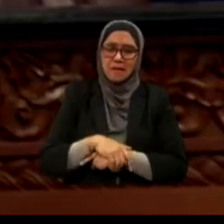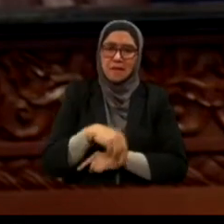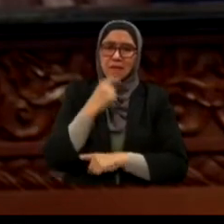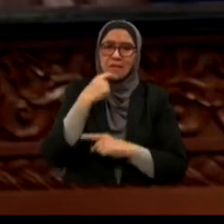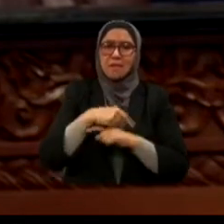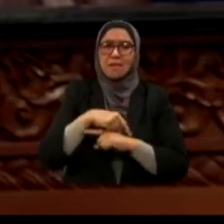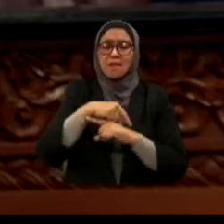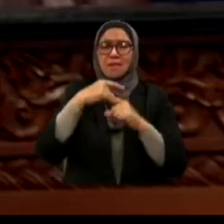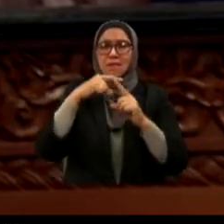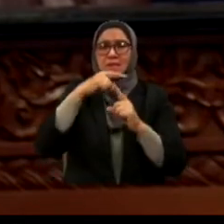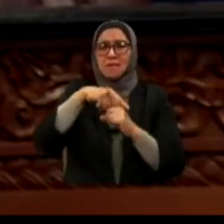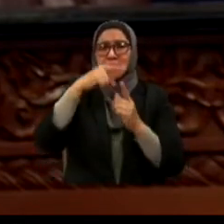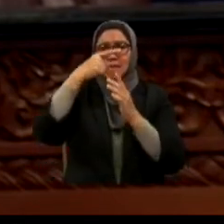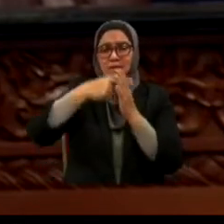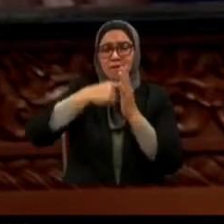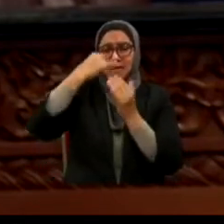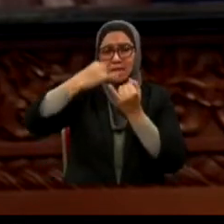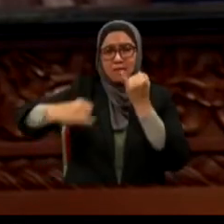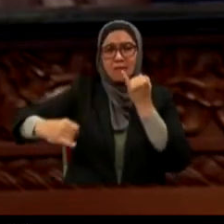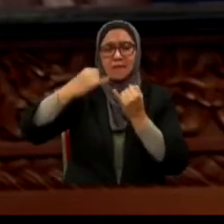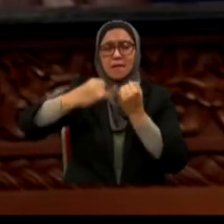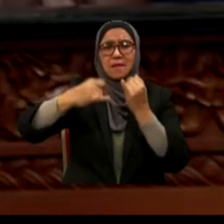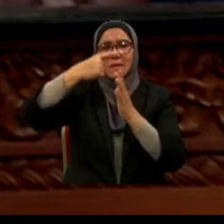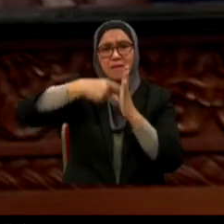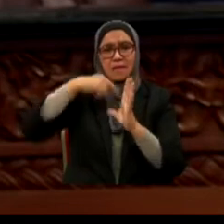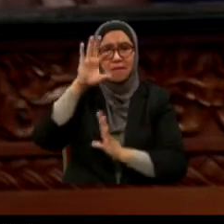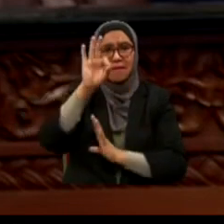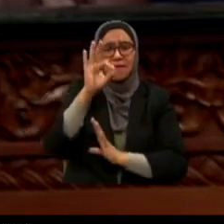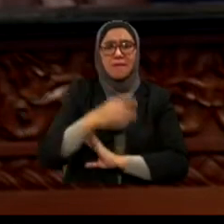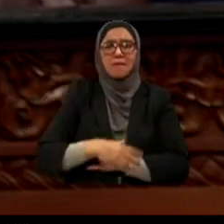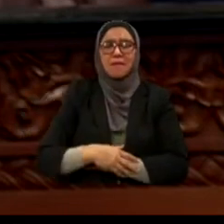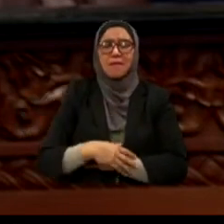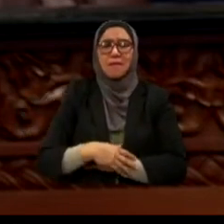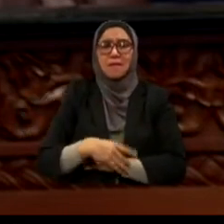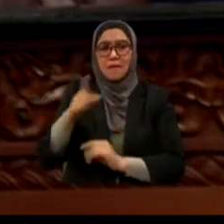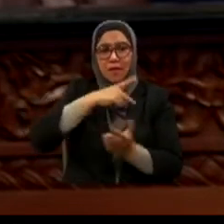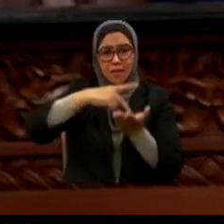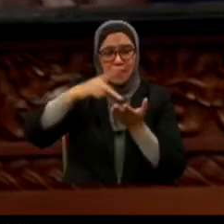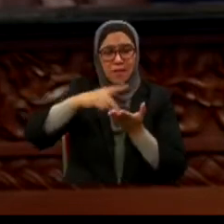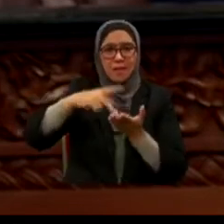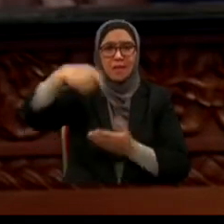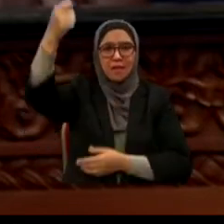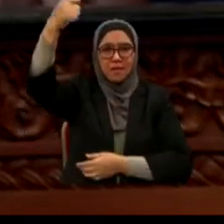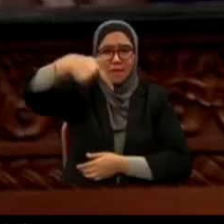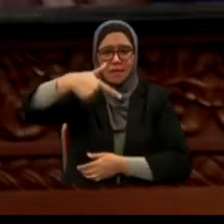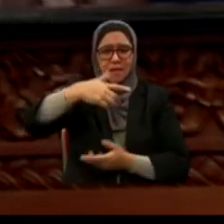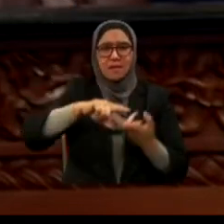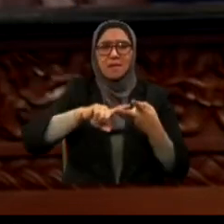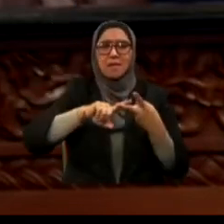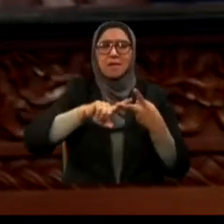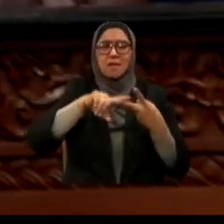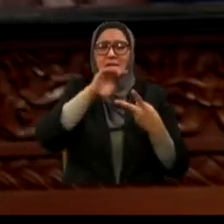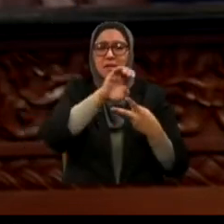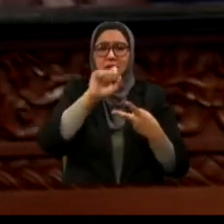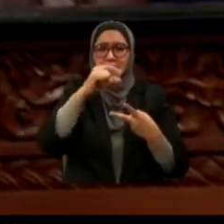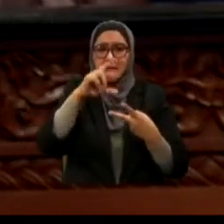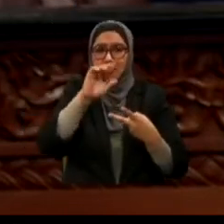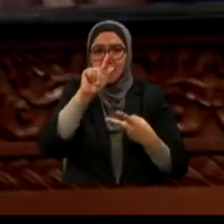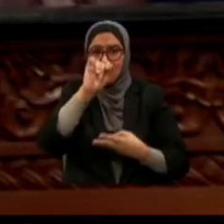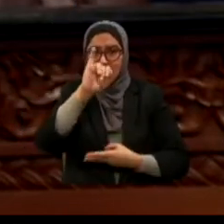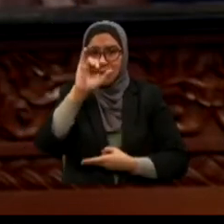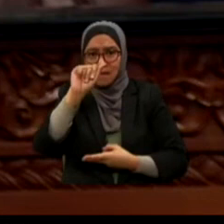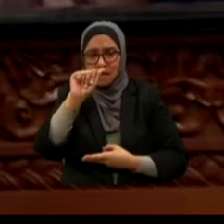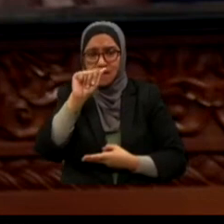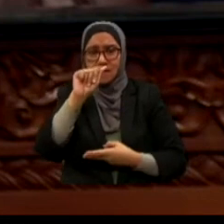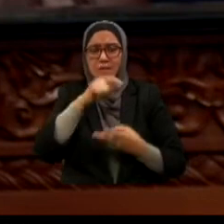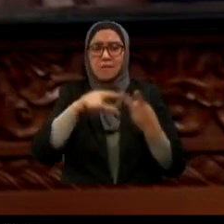2021 walaubagaimanapun pembayaran pensiun orang tanggungan dan X grasya orang tabungan tetalu